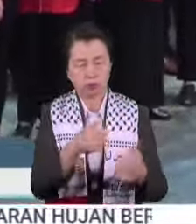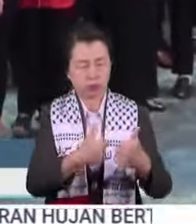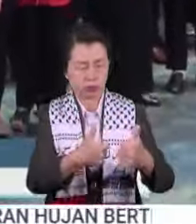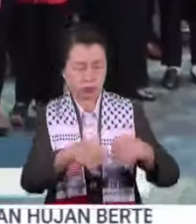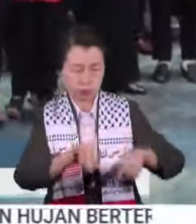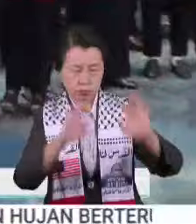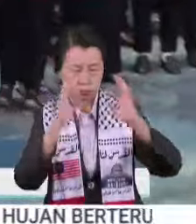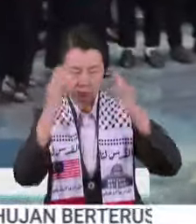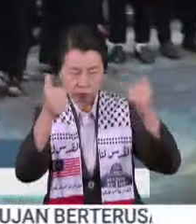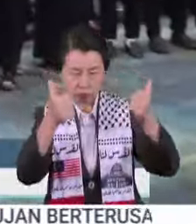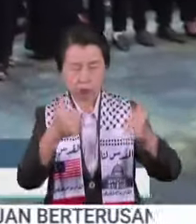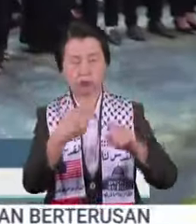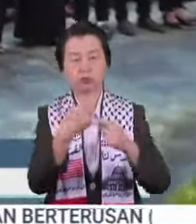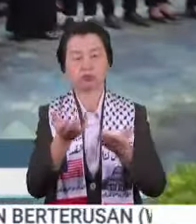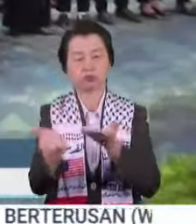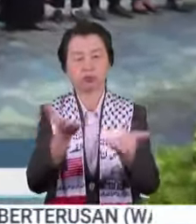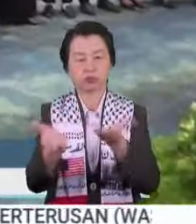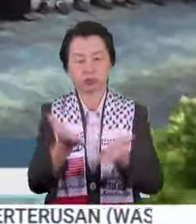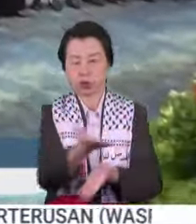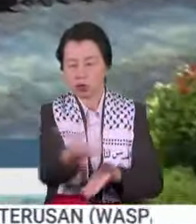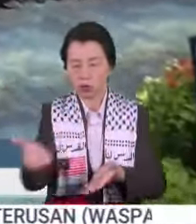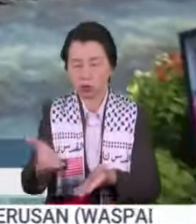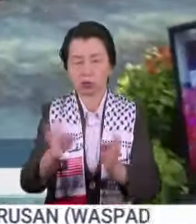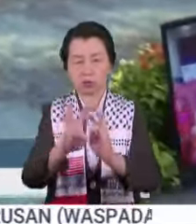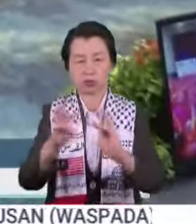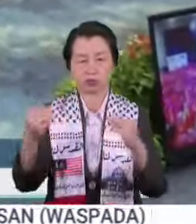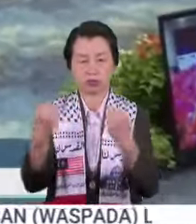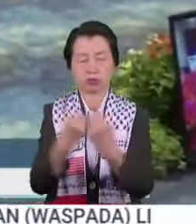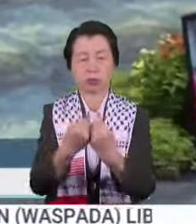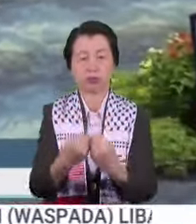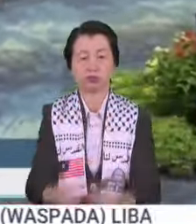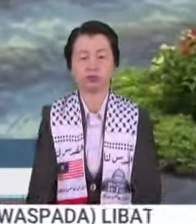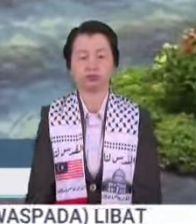Cemerlang Perman kepada lapisanyarat